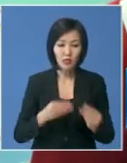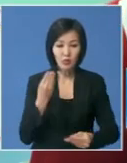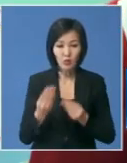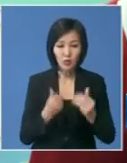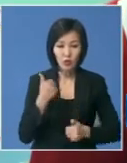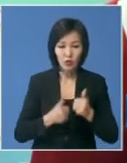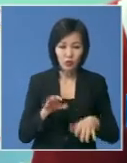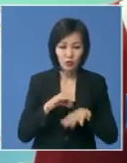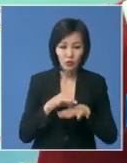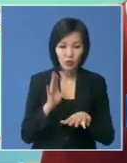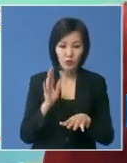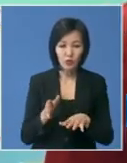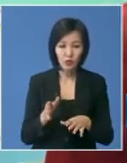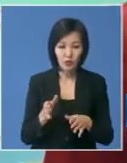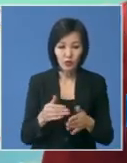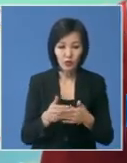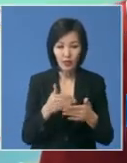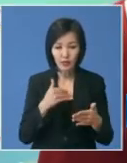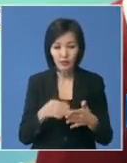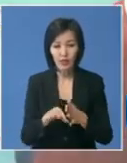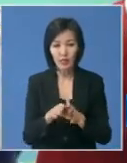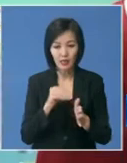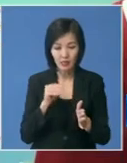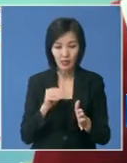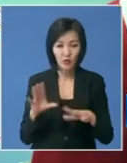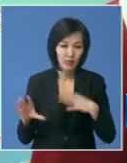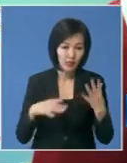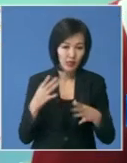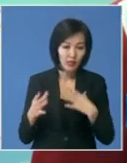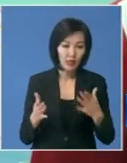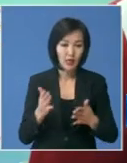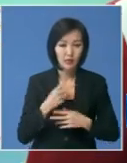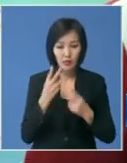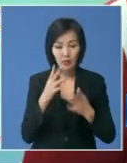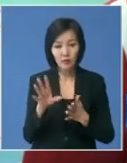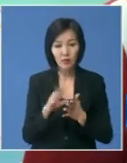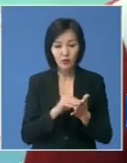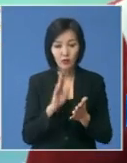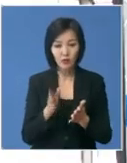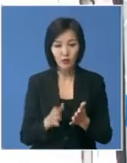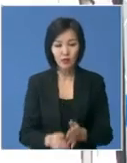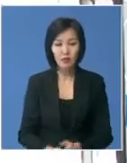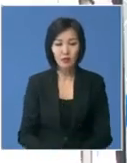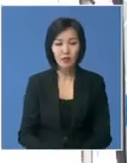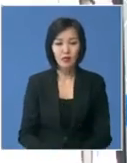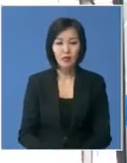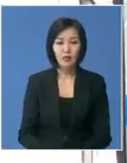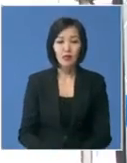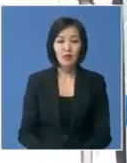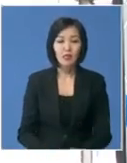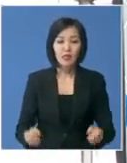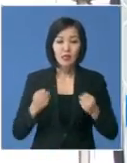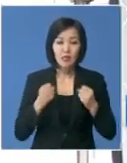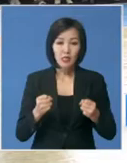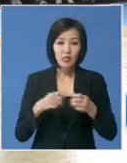ойымша енді бастап келе жатқан ойыншыларға бізге қарап үйренсін. Айса айтқандай, дене шынықтыру